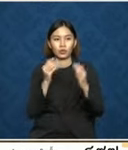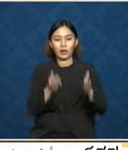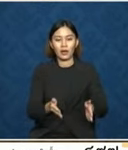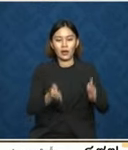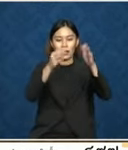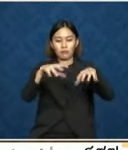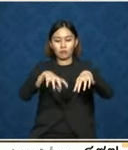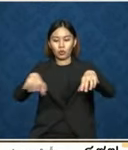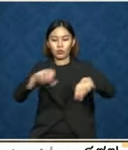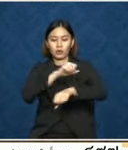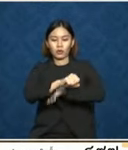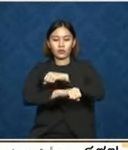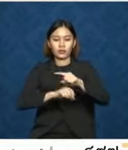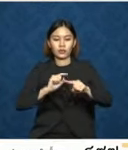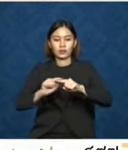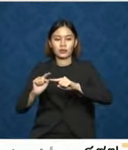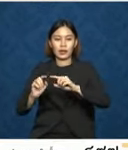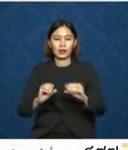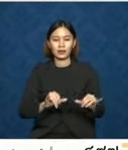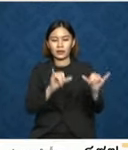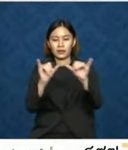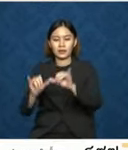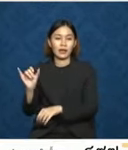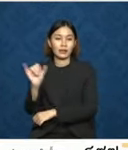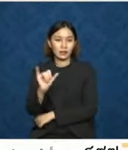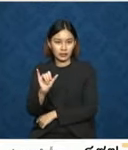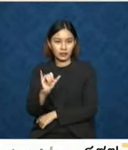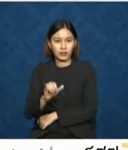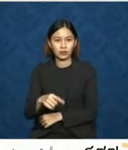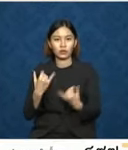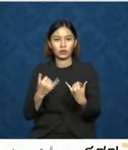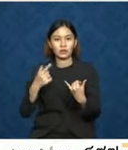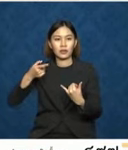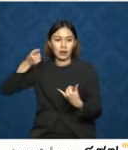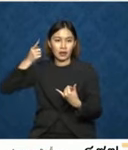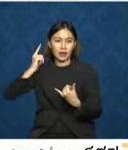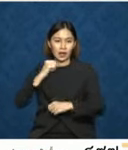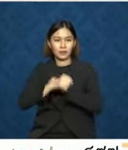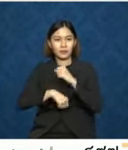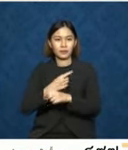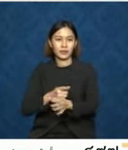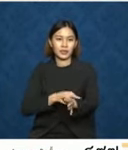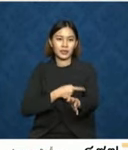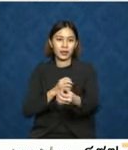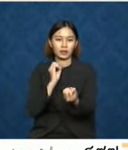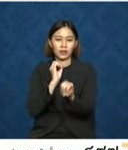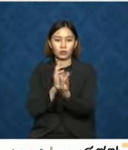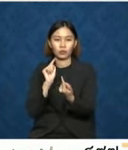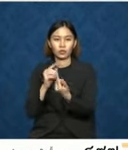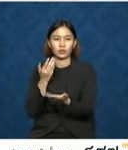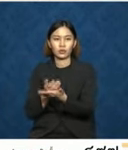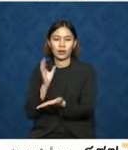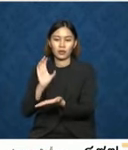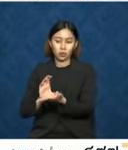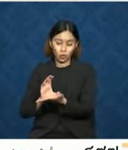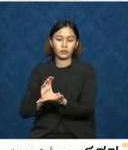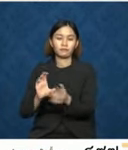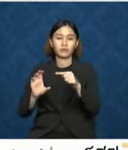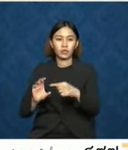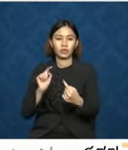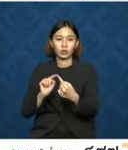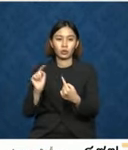สิ่งก่อสร้างนั้นยังไม่ได้รับโอนจากกรมธนาณัฐซึ่งมีความล่าช้ามาเกือบปีทำให้มีผลกระทบต่องกมาในการที่ตั้ง